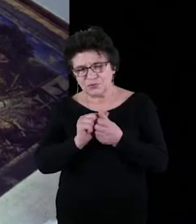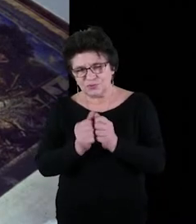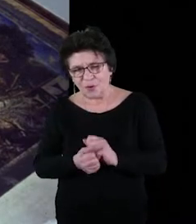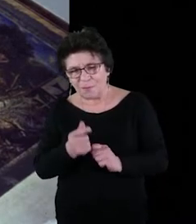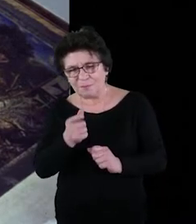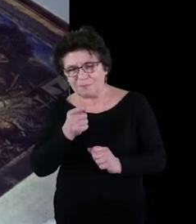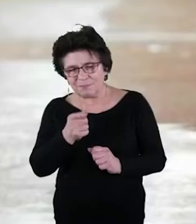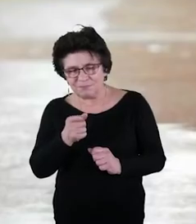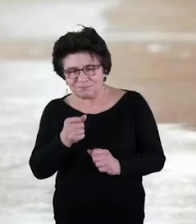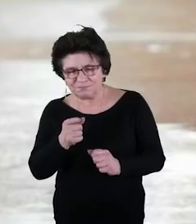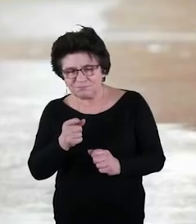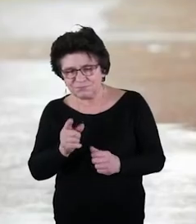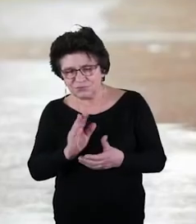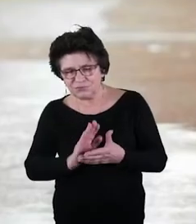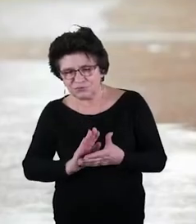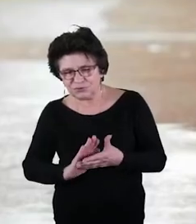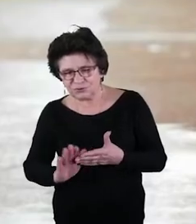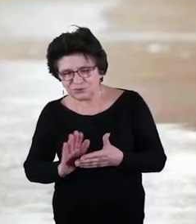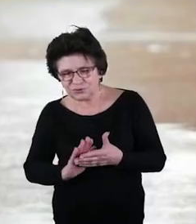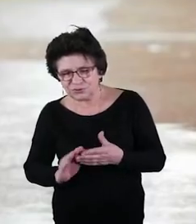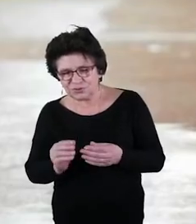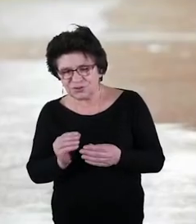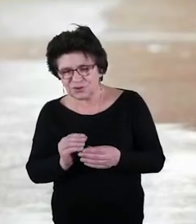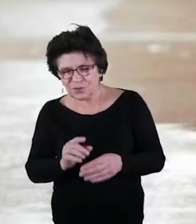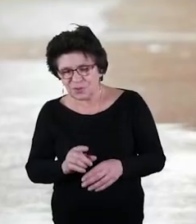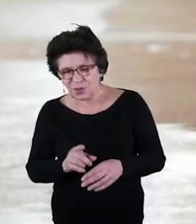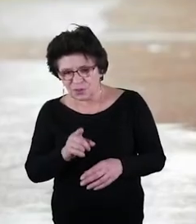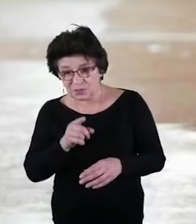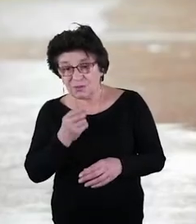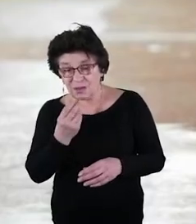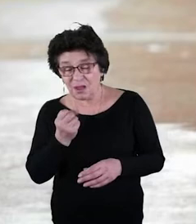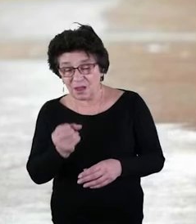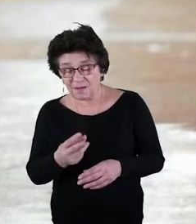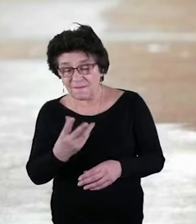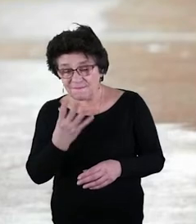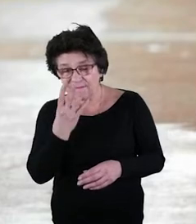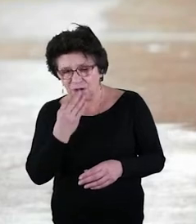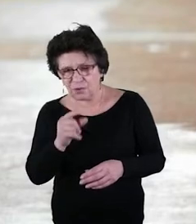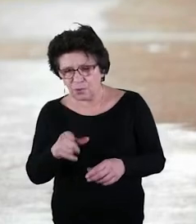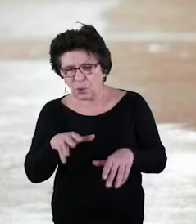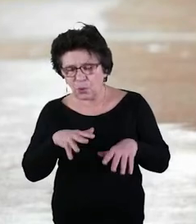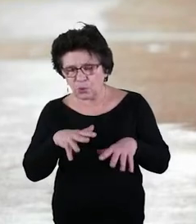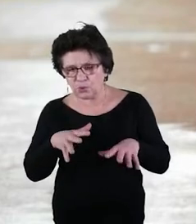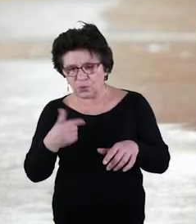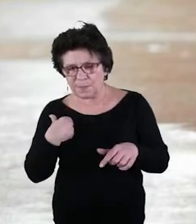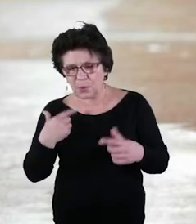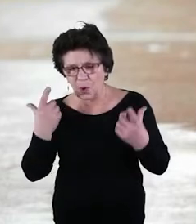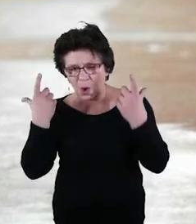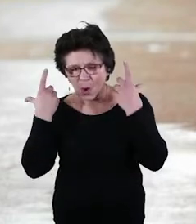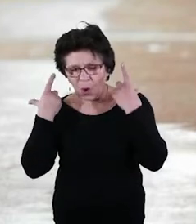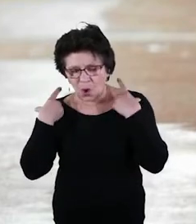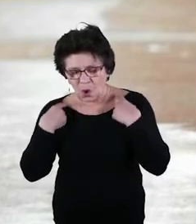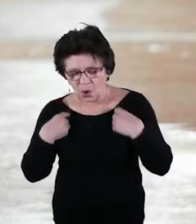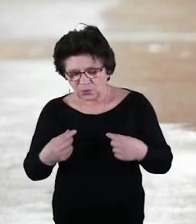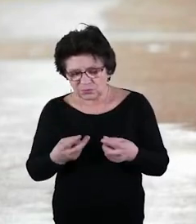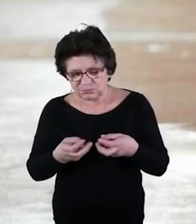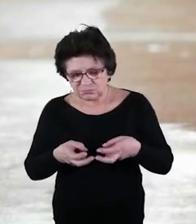renowatorzy na tym obrazie ale tam To mniej więcej tak wyglądało to było wiele osób która zdejmowało